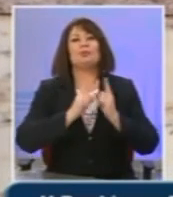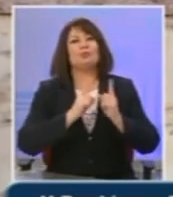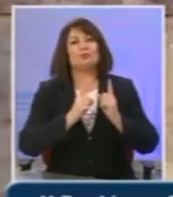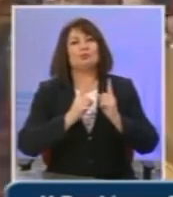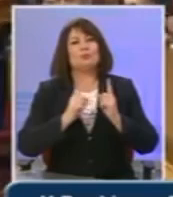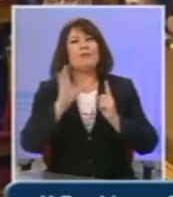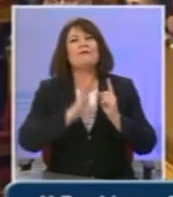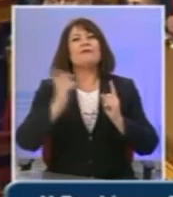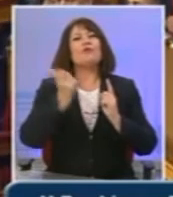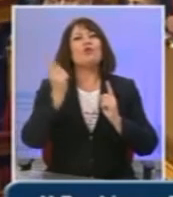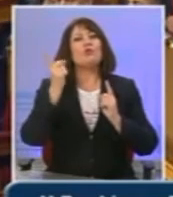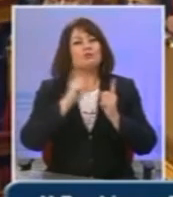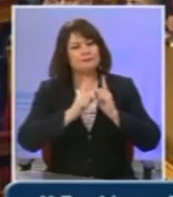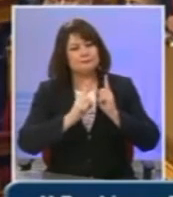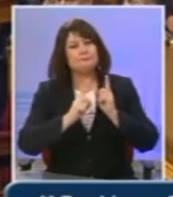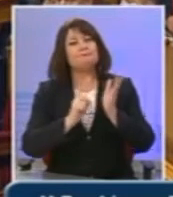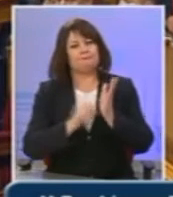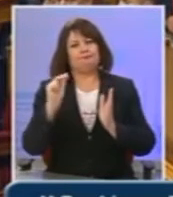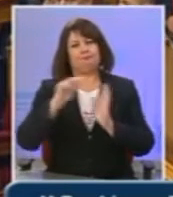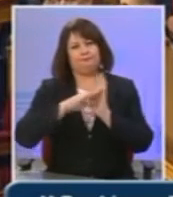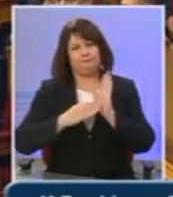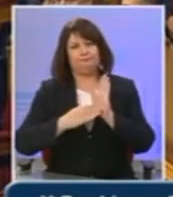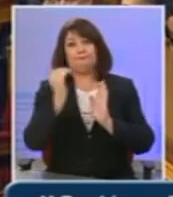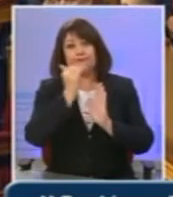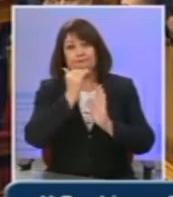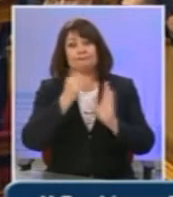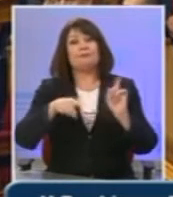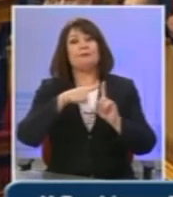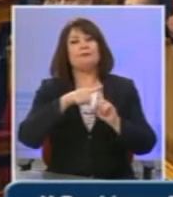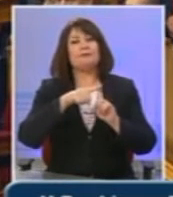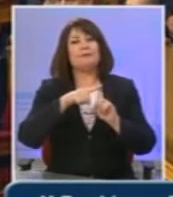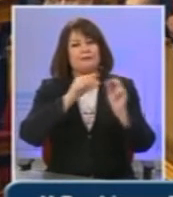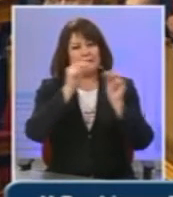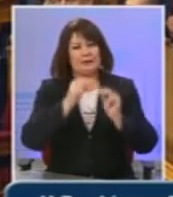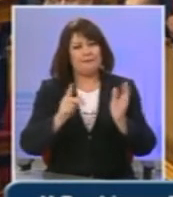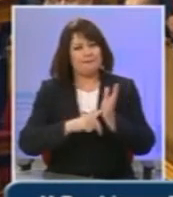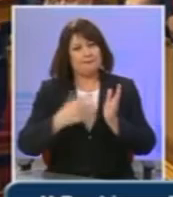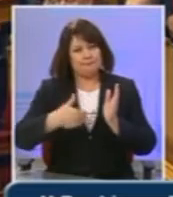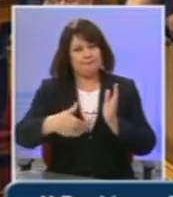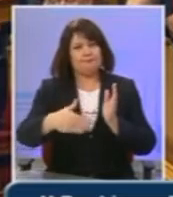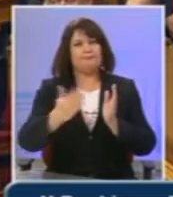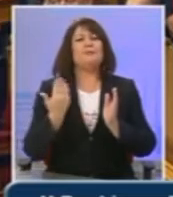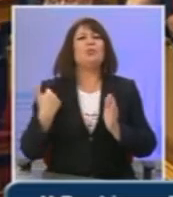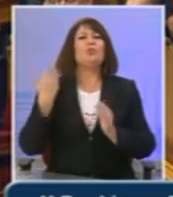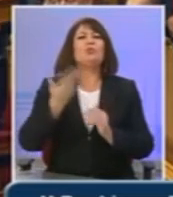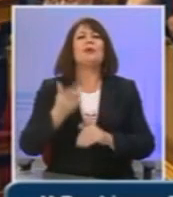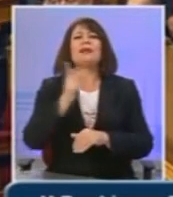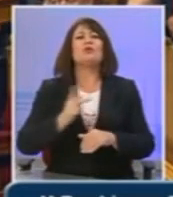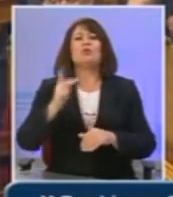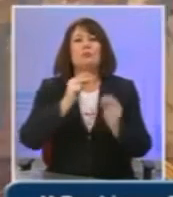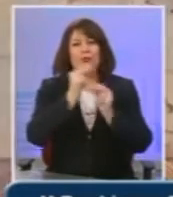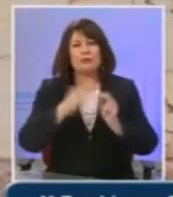τους εταίρους, όσο και για την ταχεία και θετική υπέρβαση όσων αρνητικών κοινωνικών